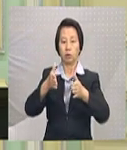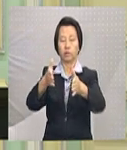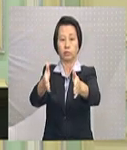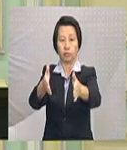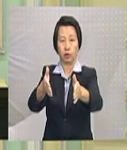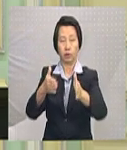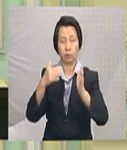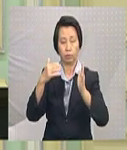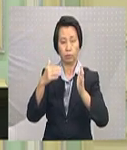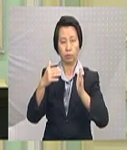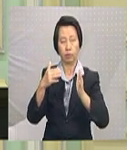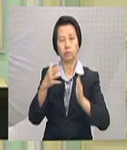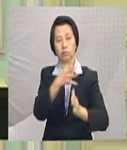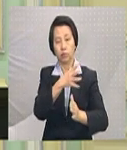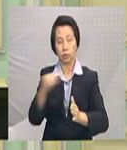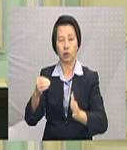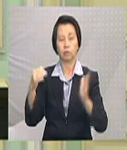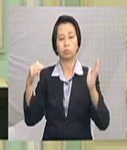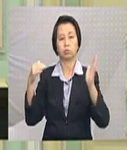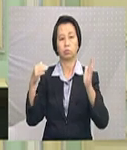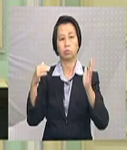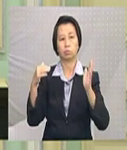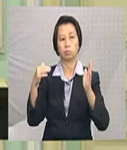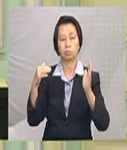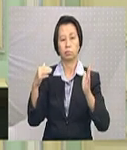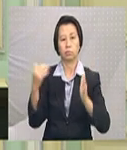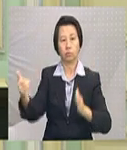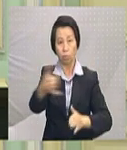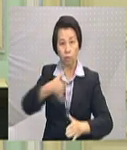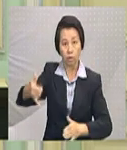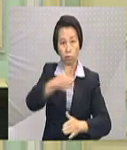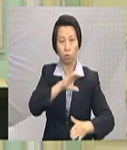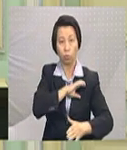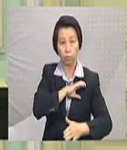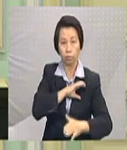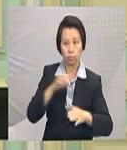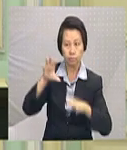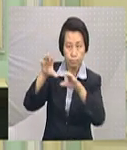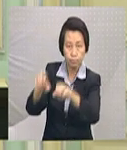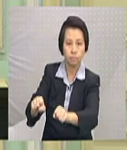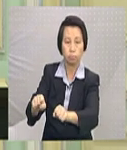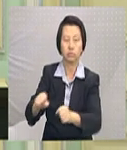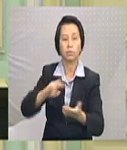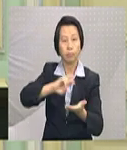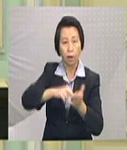rondaan PDRM yang kerana melanggar PKP. Ini menunjukkan terdapat